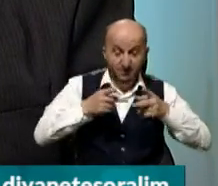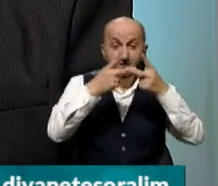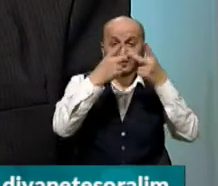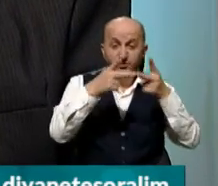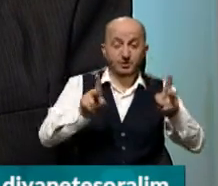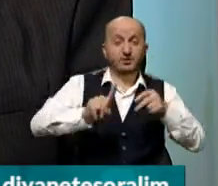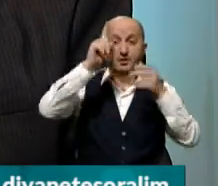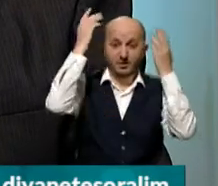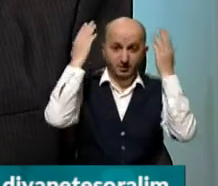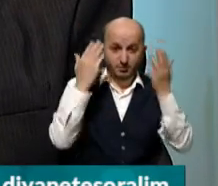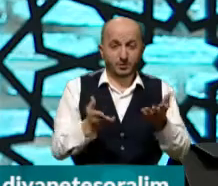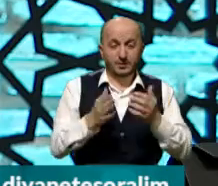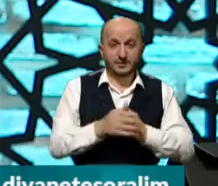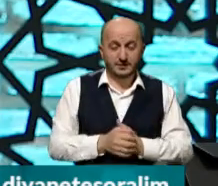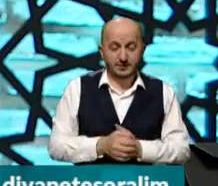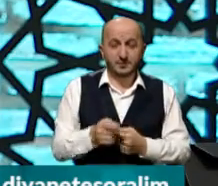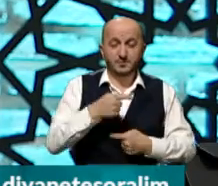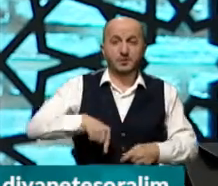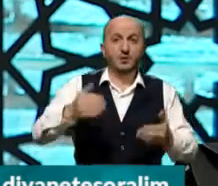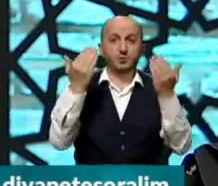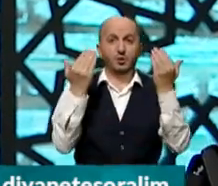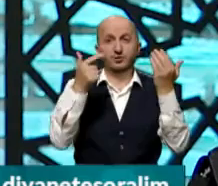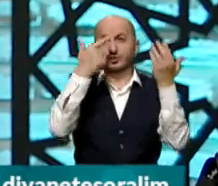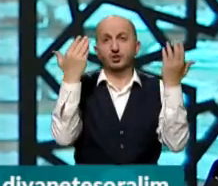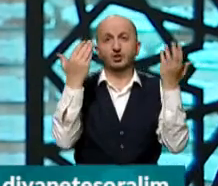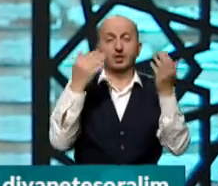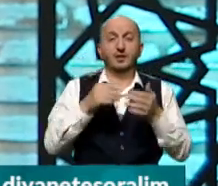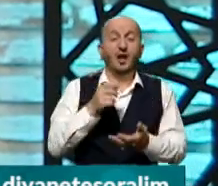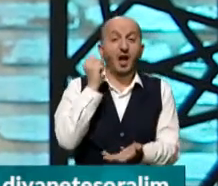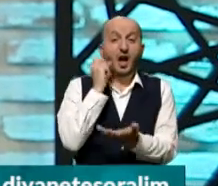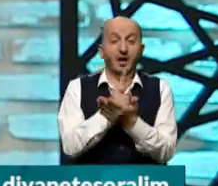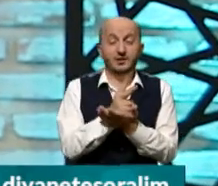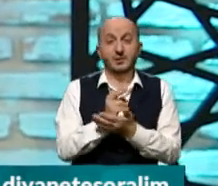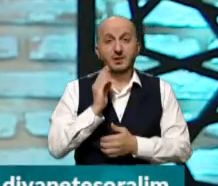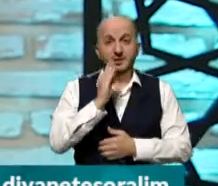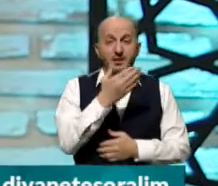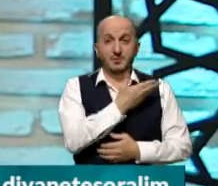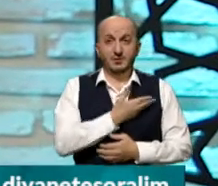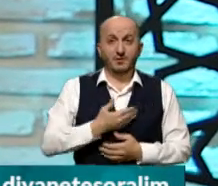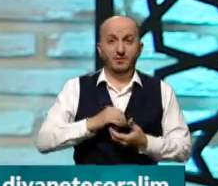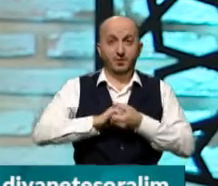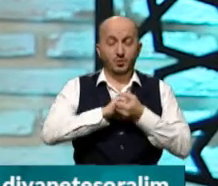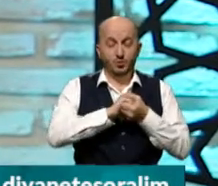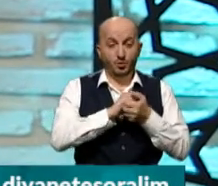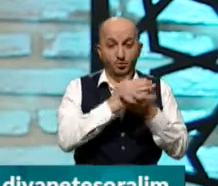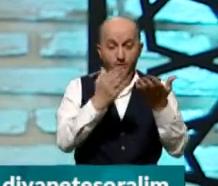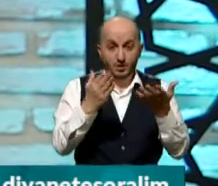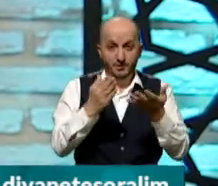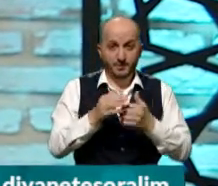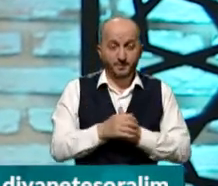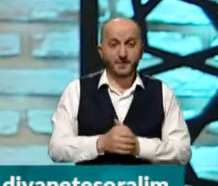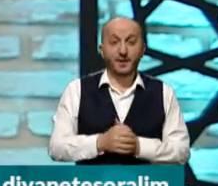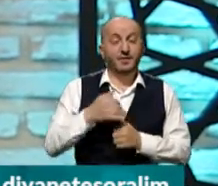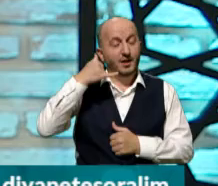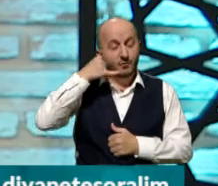caizdir. Allah kabul eylesin. Amin. Bize de dua etsinler inşallah. Adıyaman'a gidelim sevgili dostlar. Sayın Abdülgalip Özdurmuş telefon attığımızda.